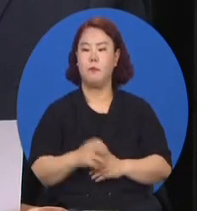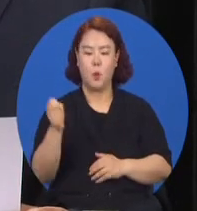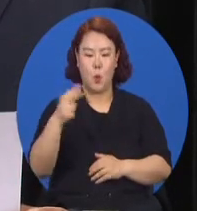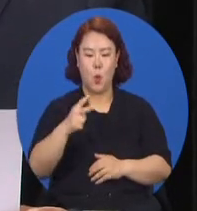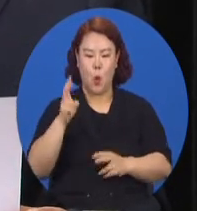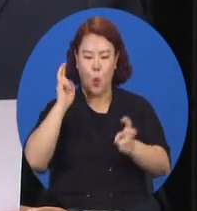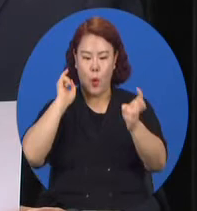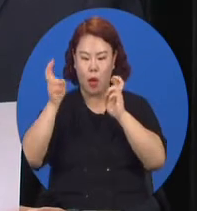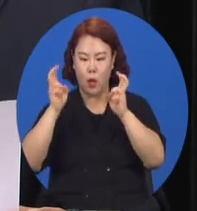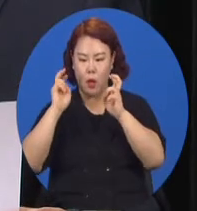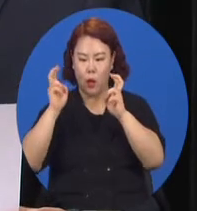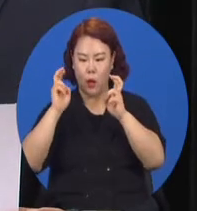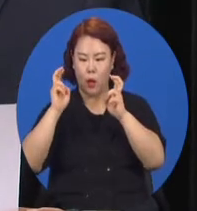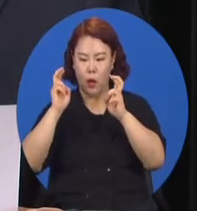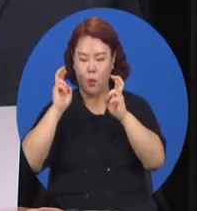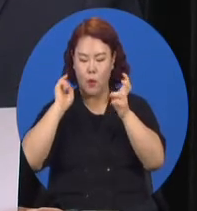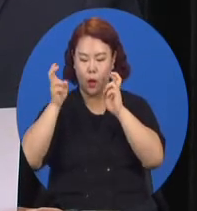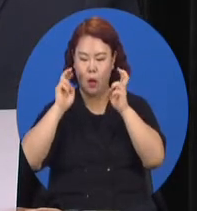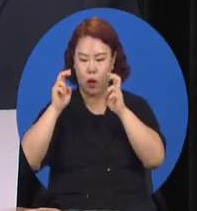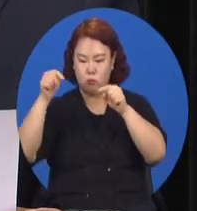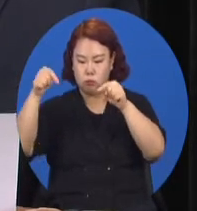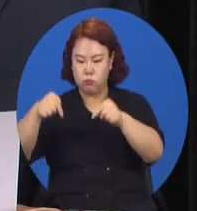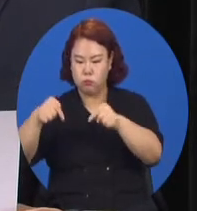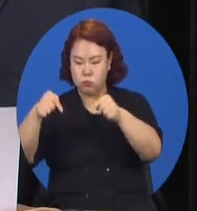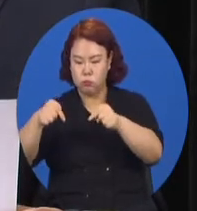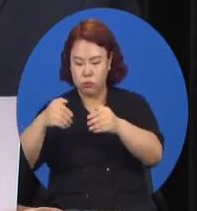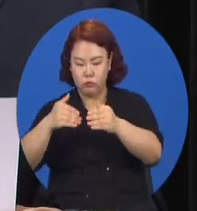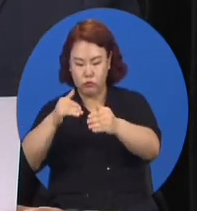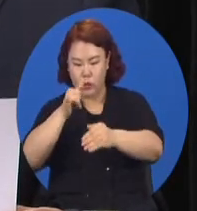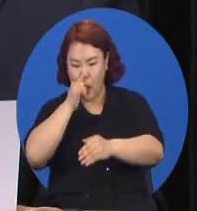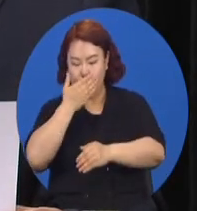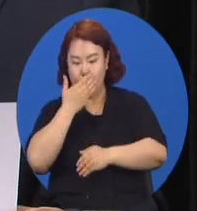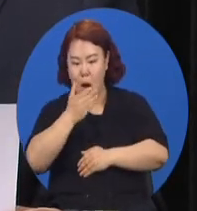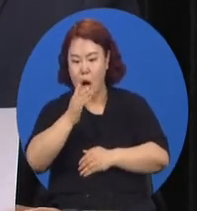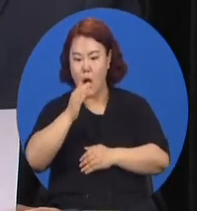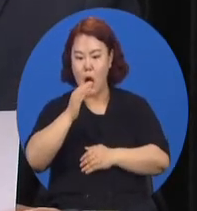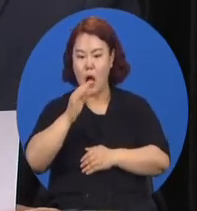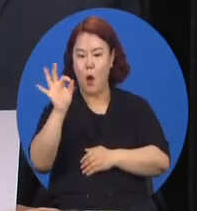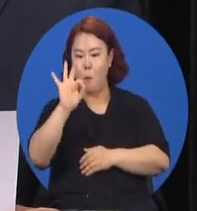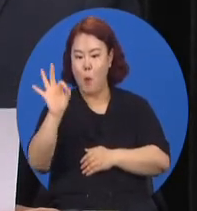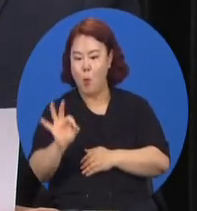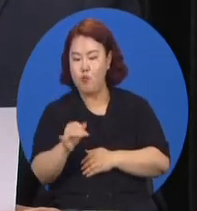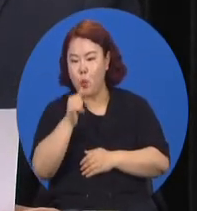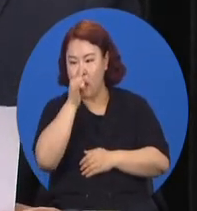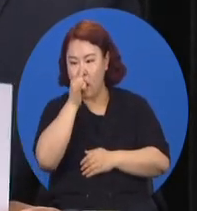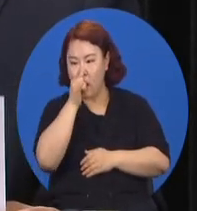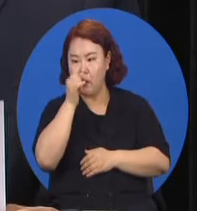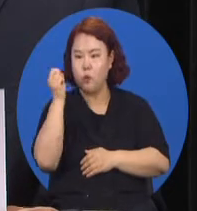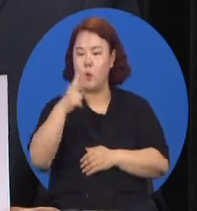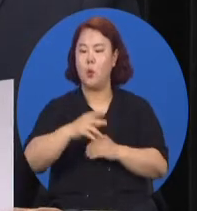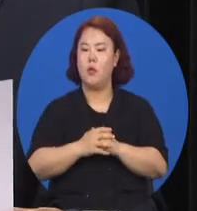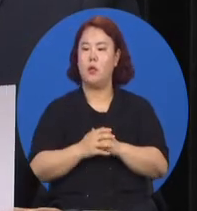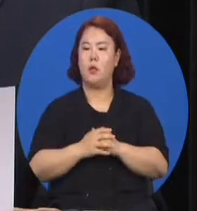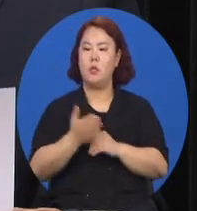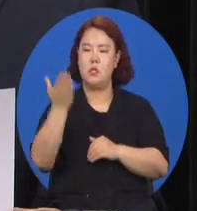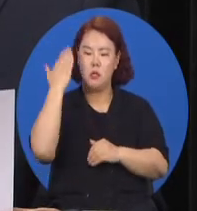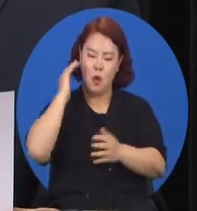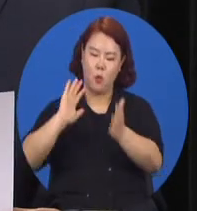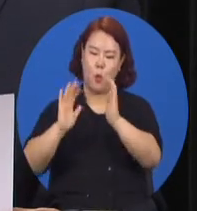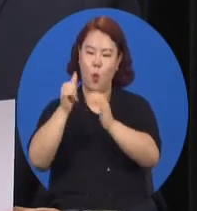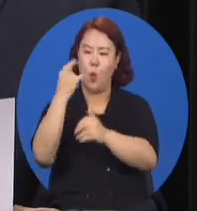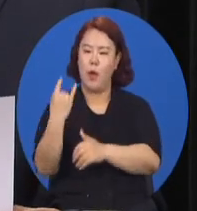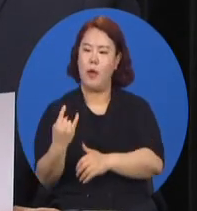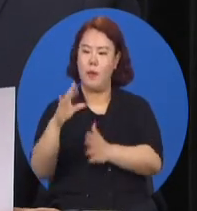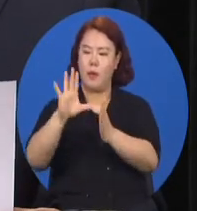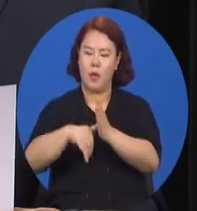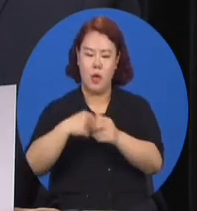회사와의 진행된 실적이 있거나 또 가능성이 얼마나 있는지, 그리고 또 지난 토론회 때